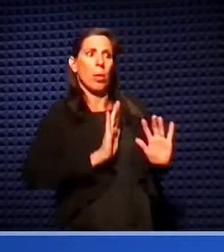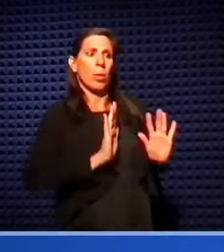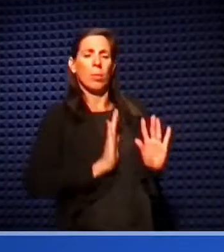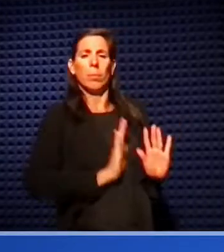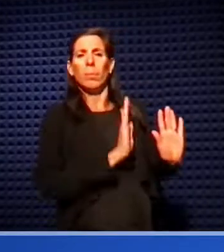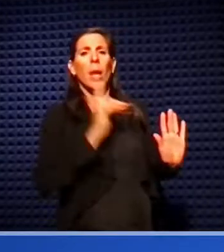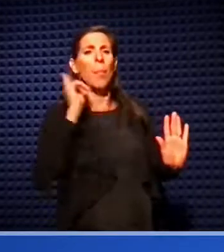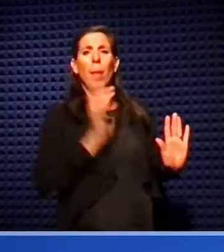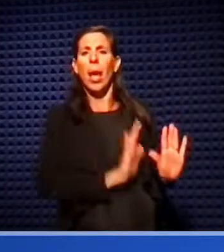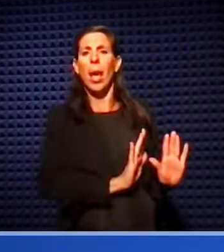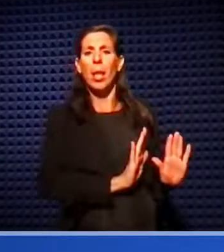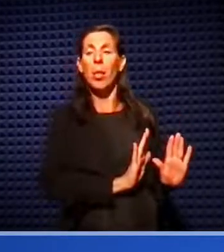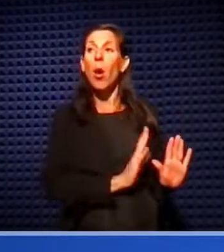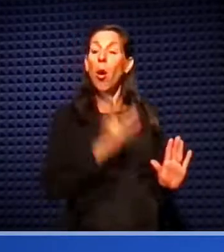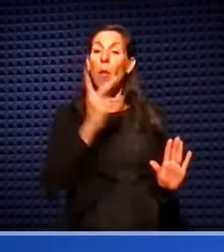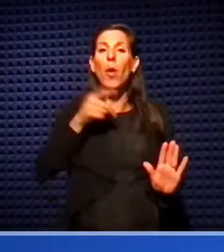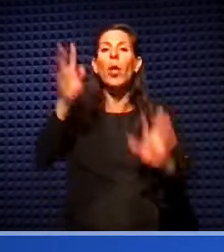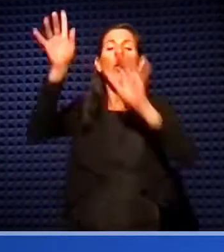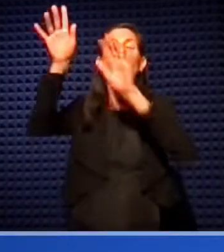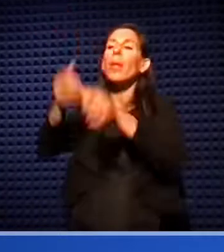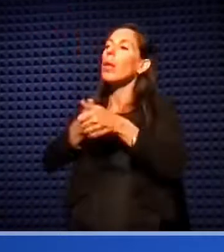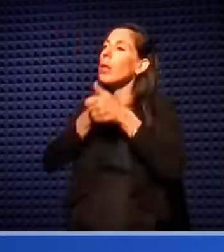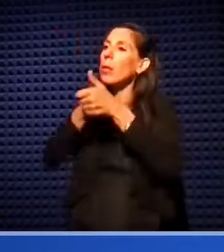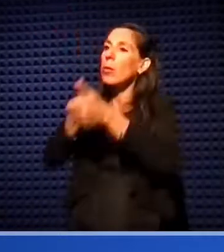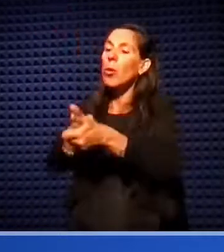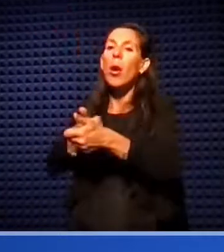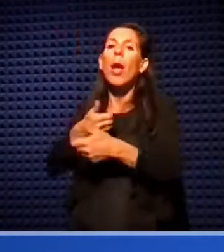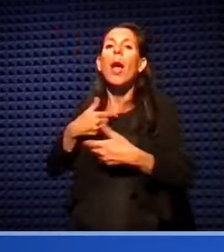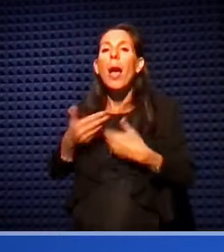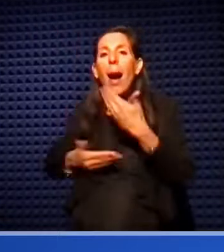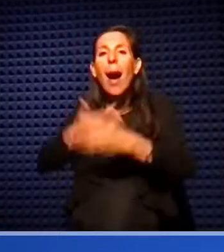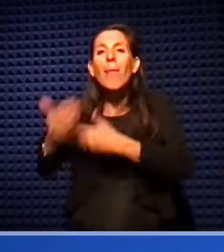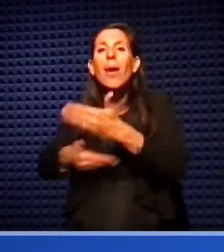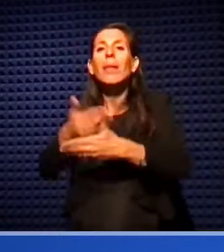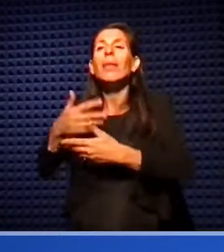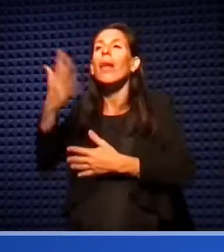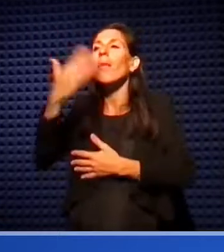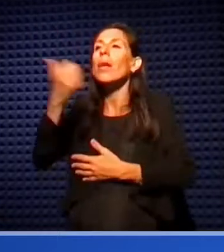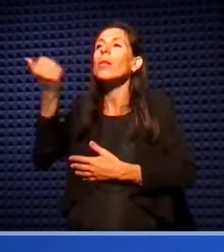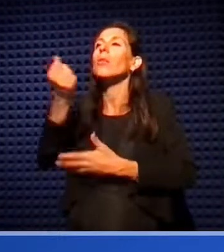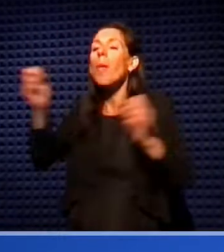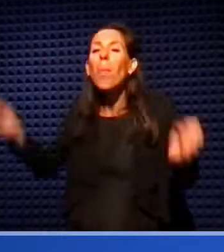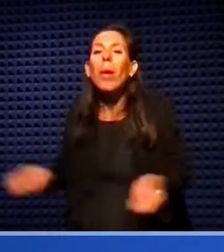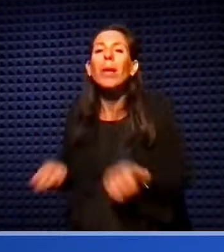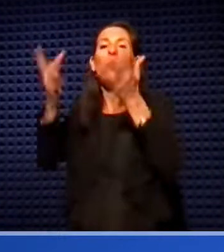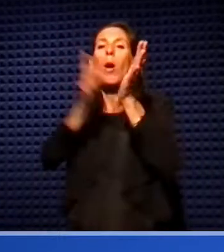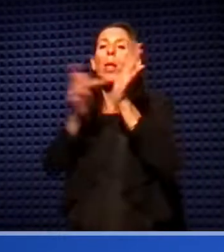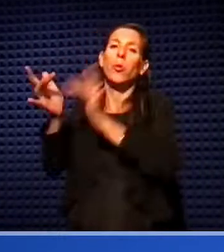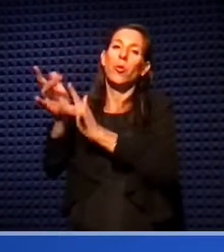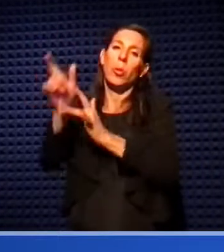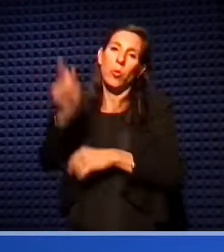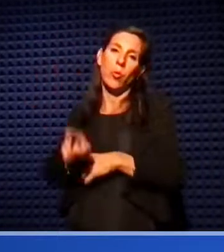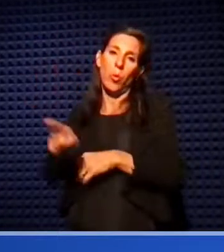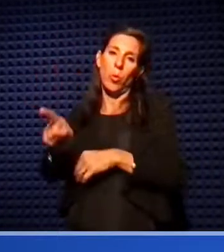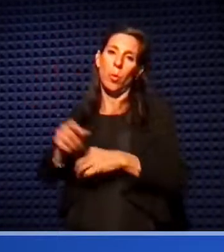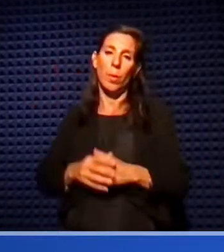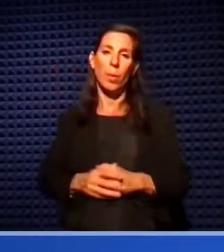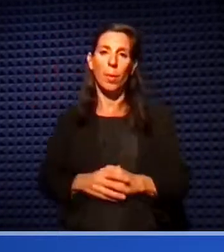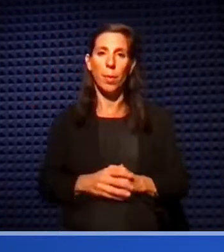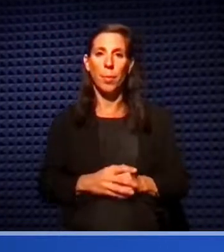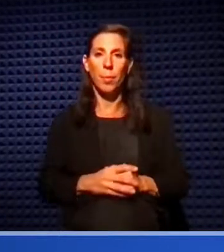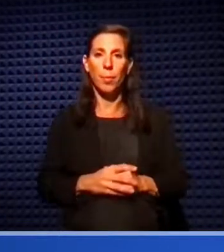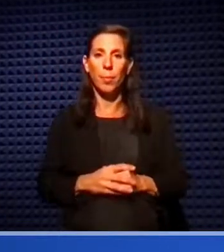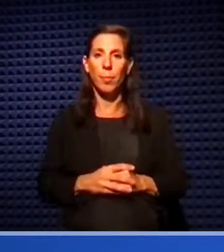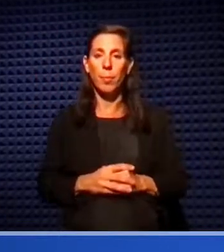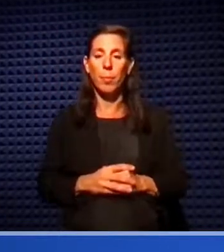بلوم عالو يزغا يسرح عالو أبزها اللو نانها اللو زخونة ساقم يقوان فننا حاتياتنا بزي يقدس ووترو